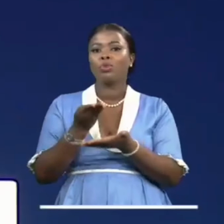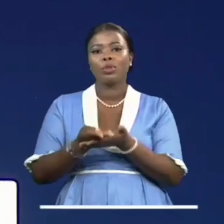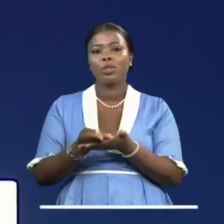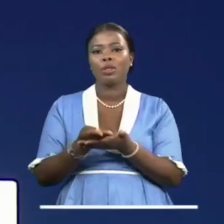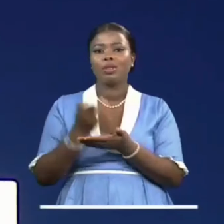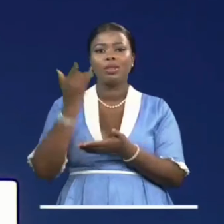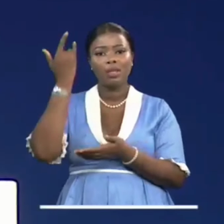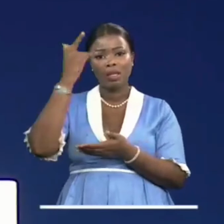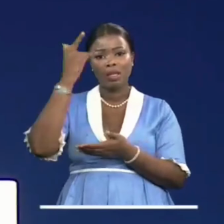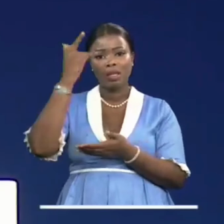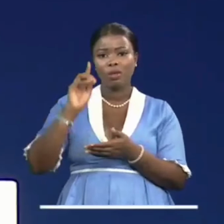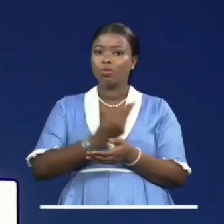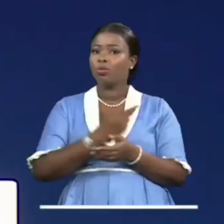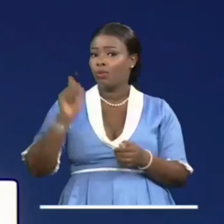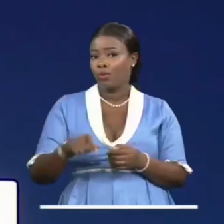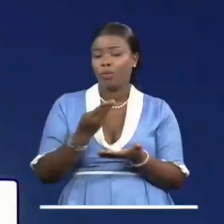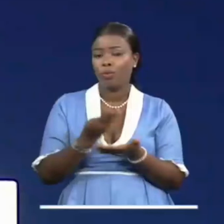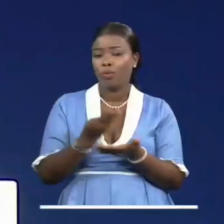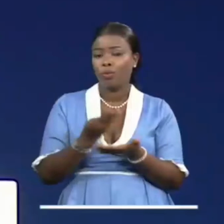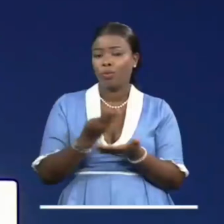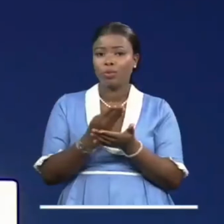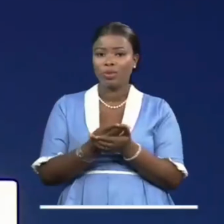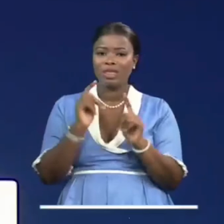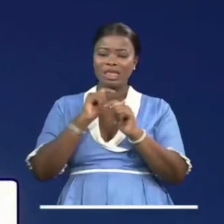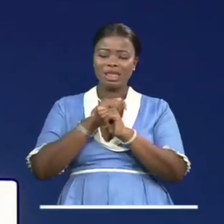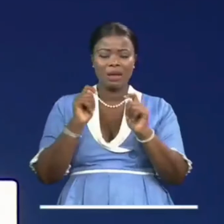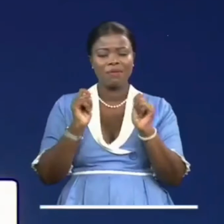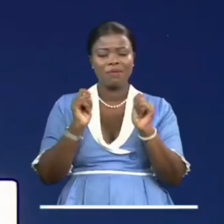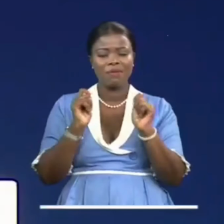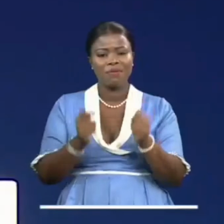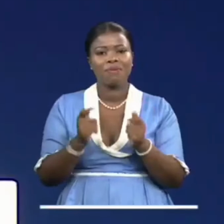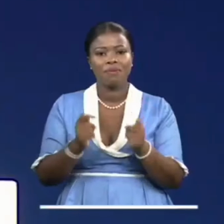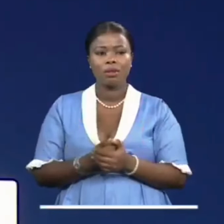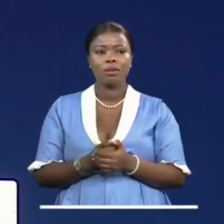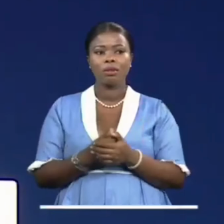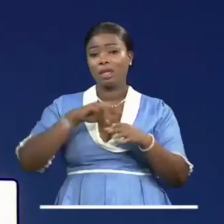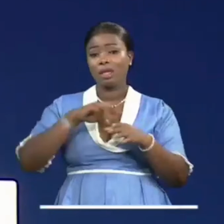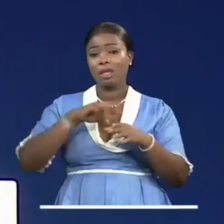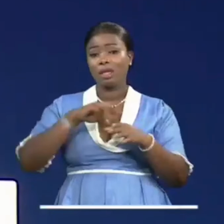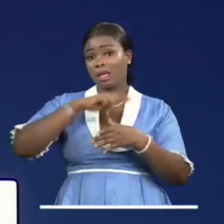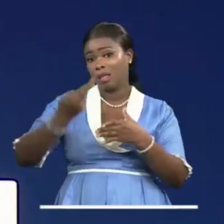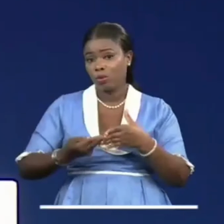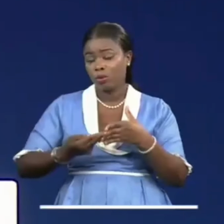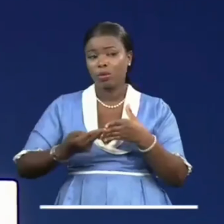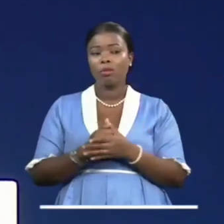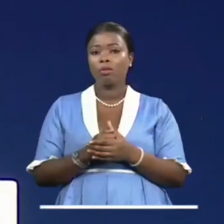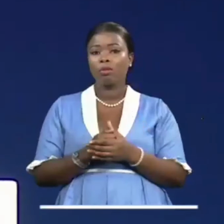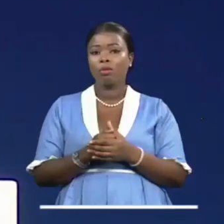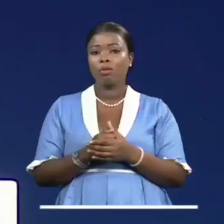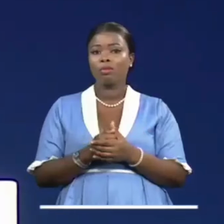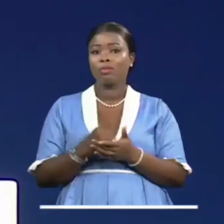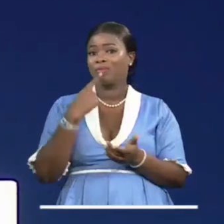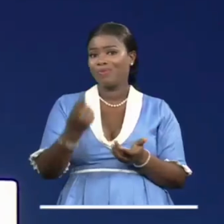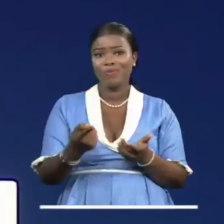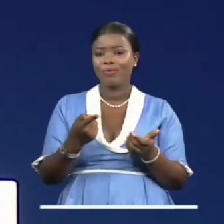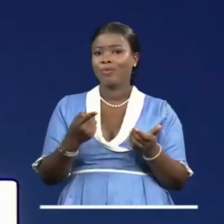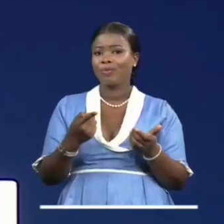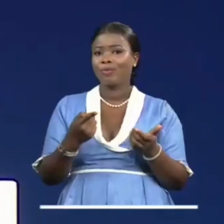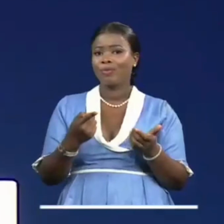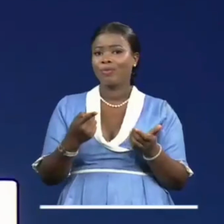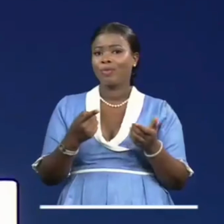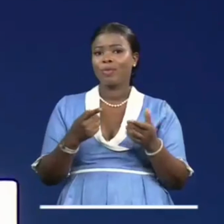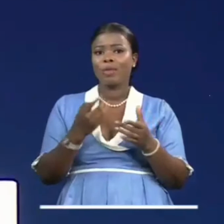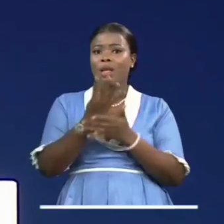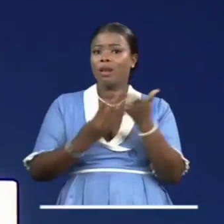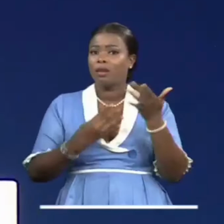faut une consolidation budgétaire très très très rapidement euh les résultats de l'audit qui vont être confirmé vont définir vraiment l'agenda